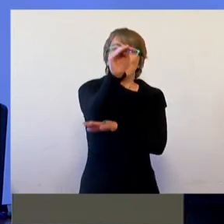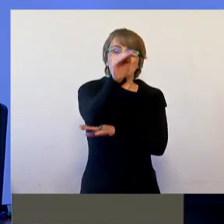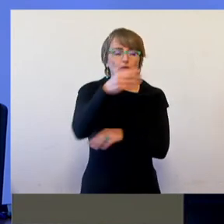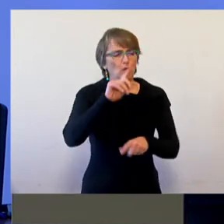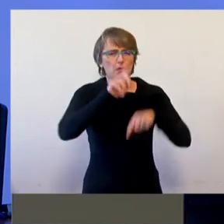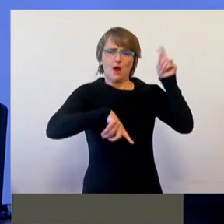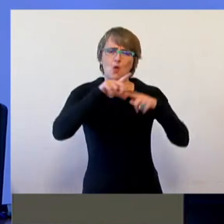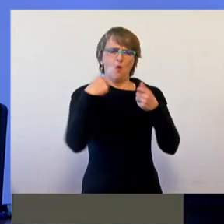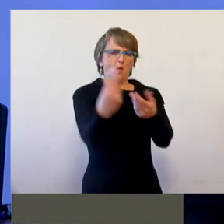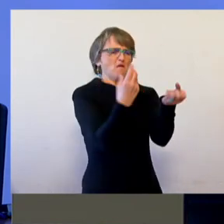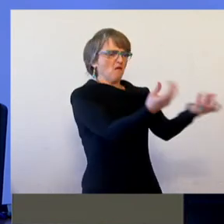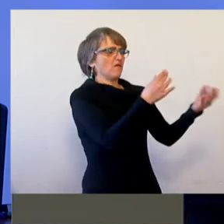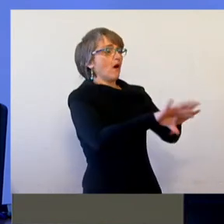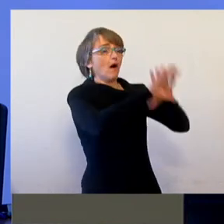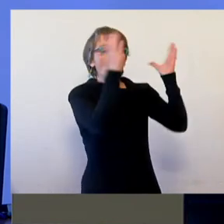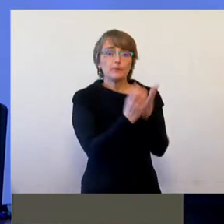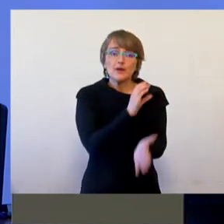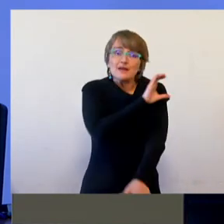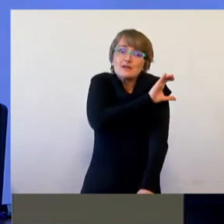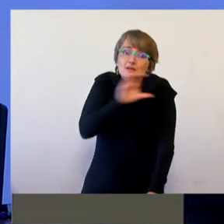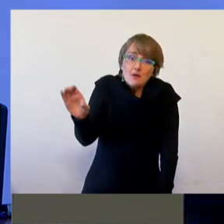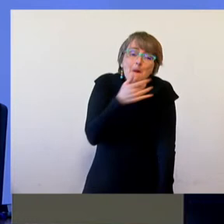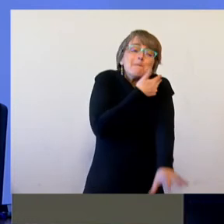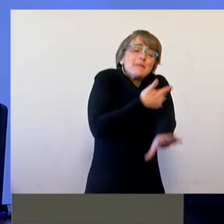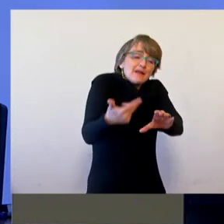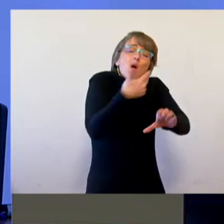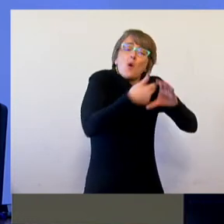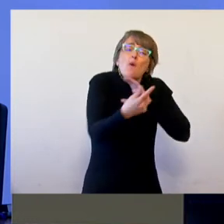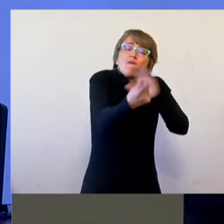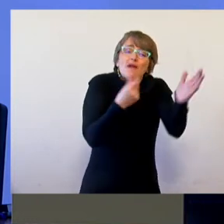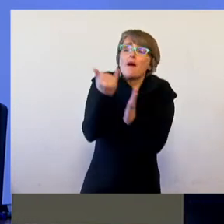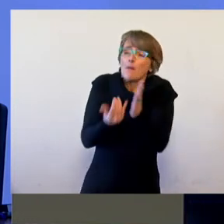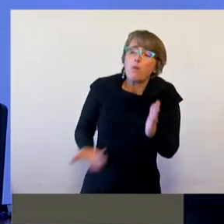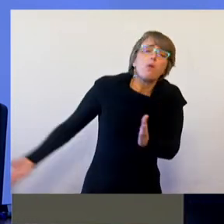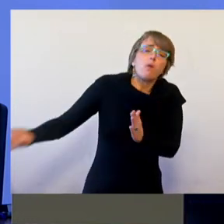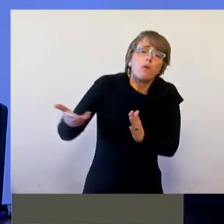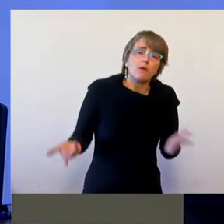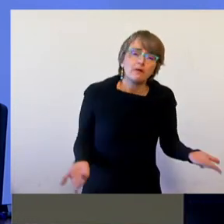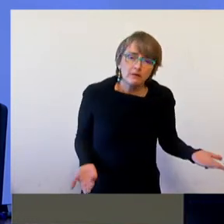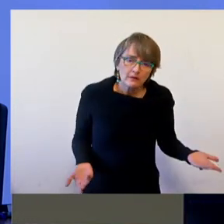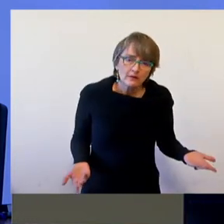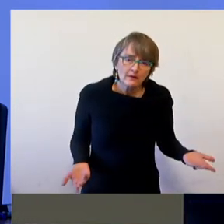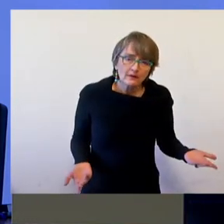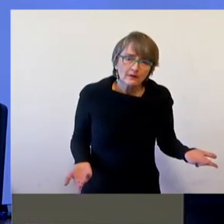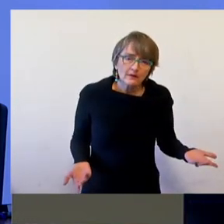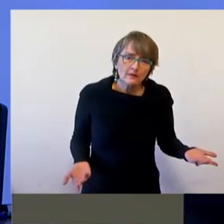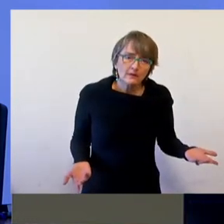milliards d'euros. 100 milliards d'euros de nos impôts. En même temps, de